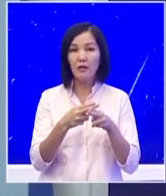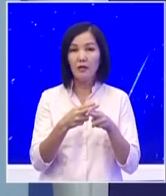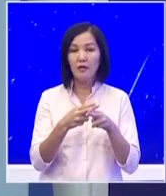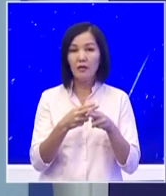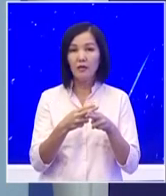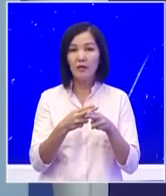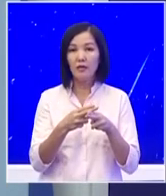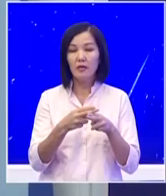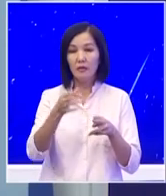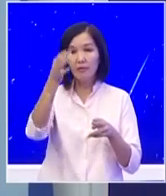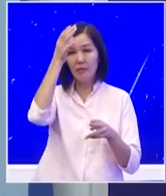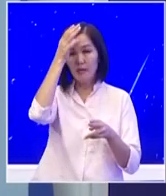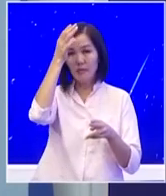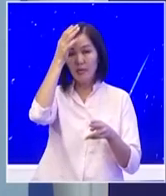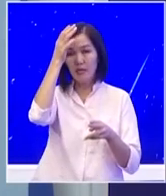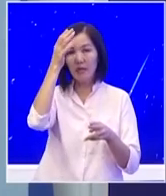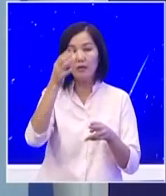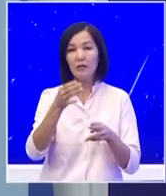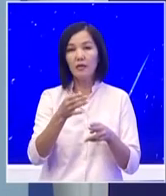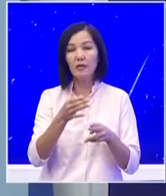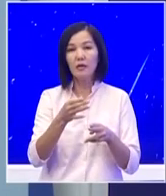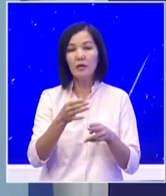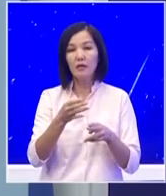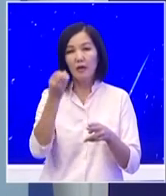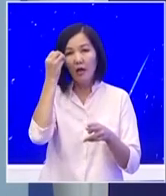өзінің білімдарлығы, өзінің арлығы, алғырлығы,